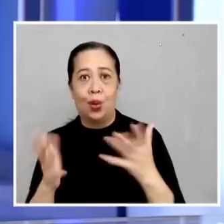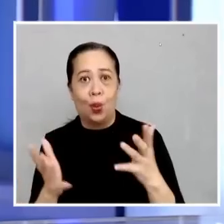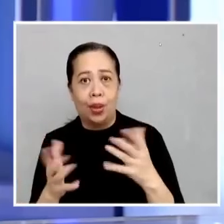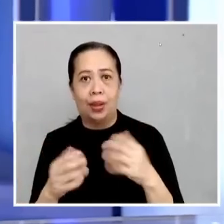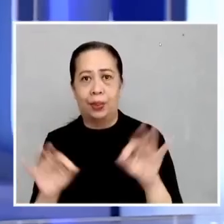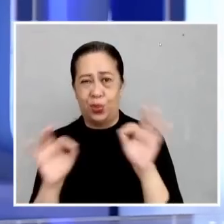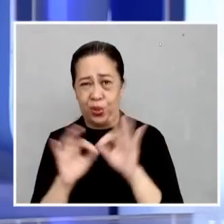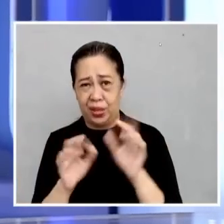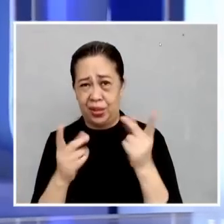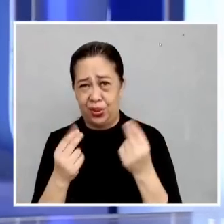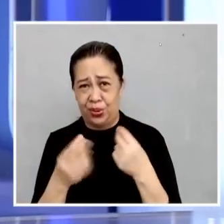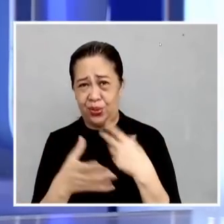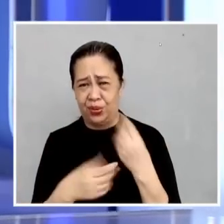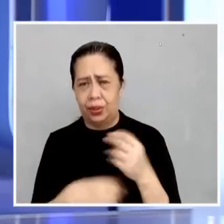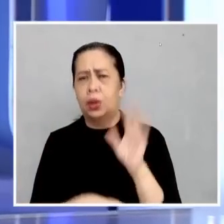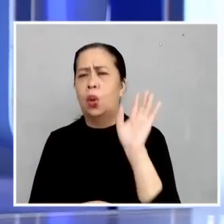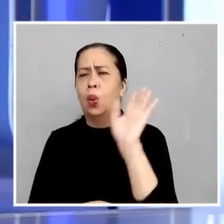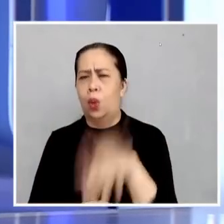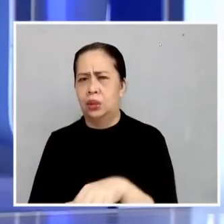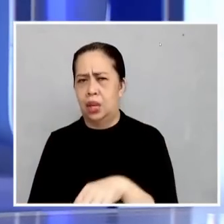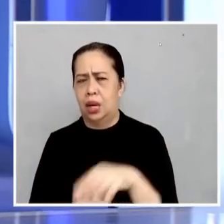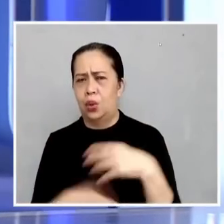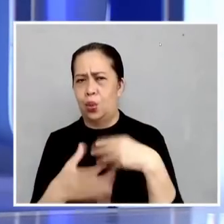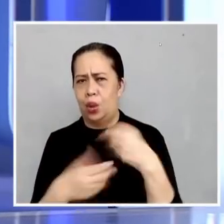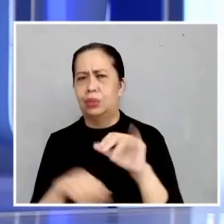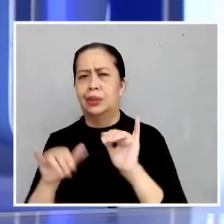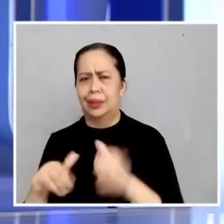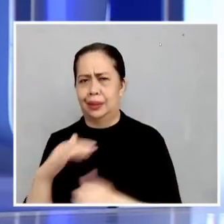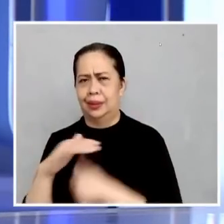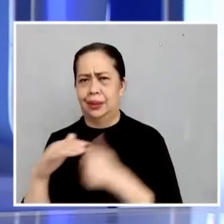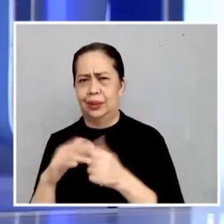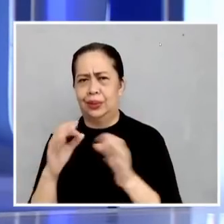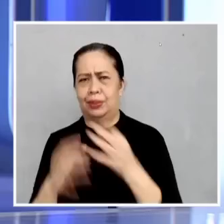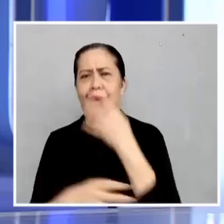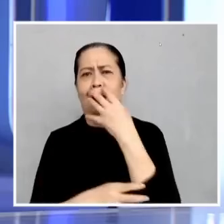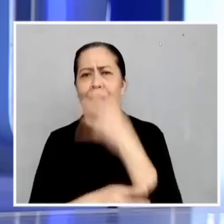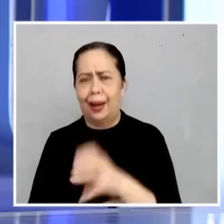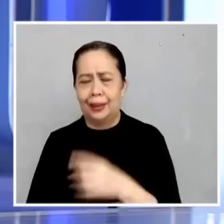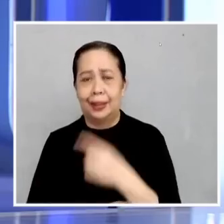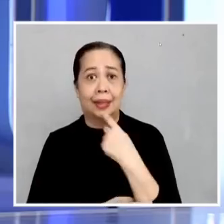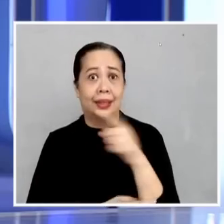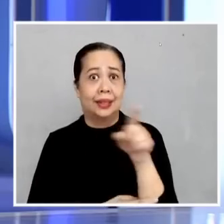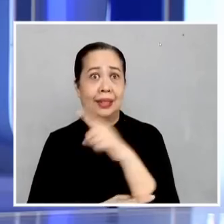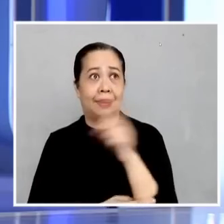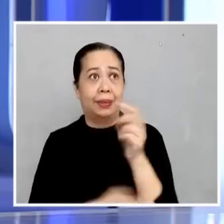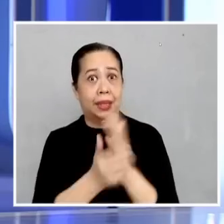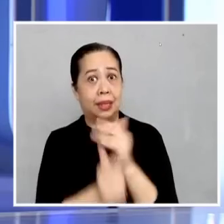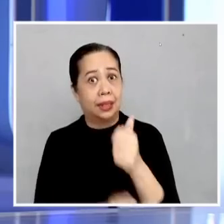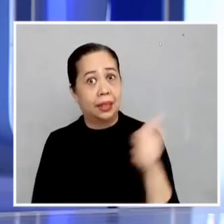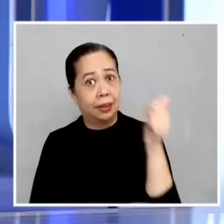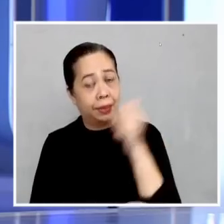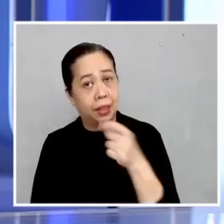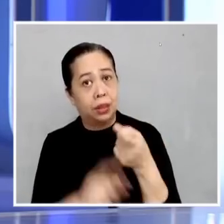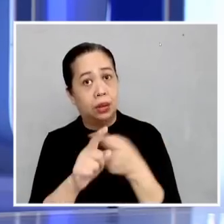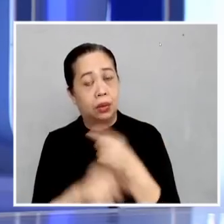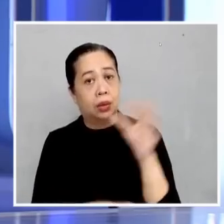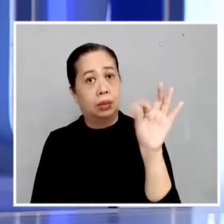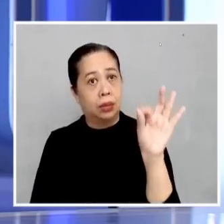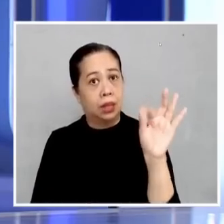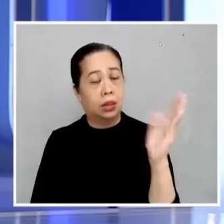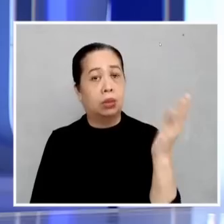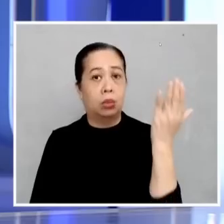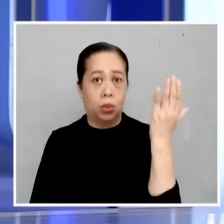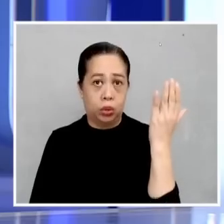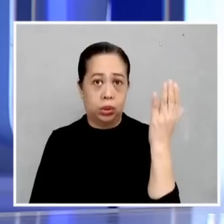importanteng gagawin, eh huwag na muna kayong lumabas kapag matindi ang init. Sabi nga ng mga eksperto, mula alas 9 ng umaga